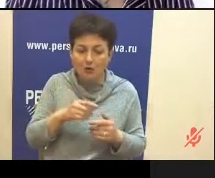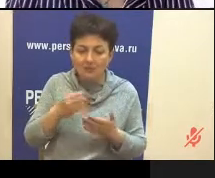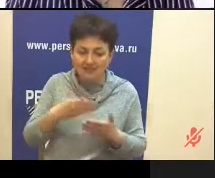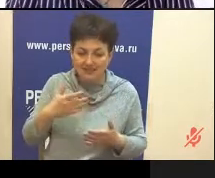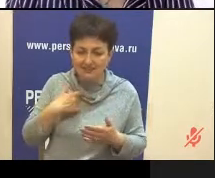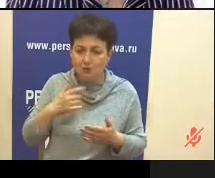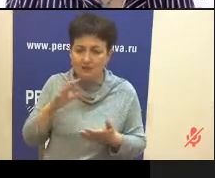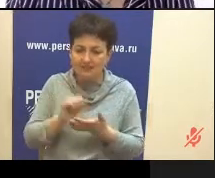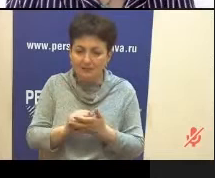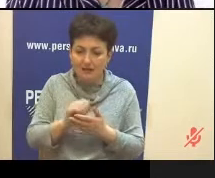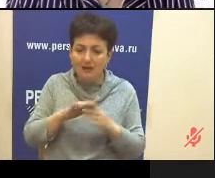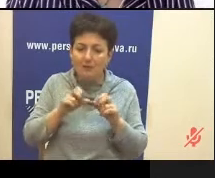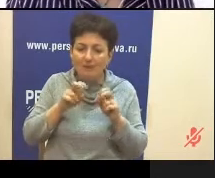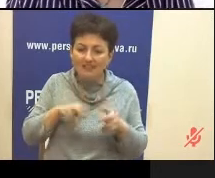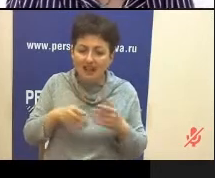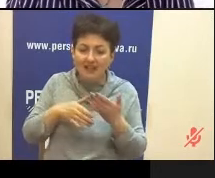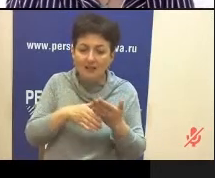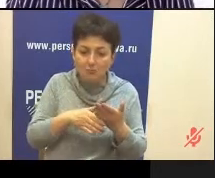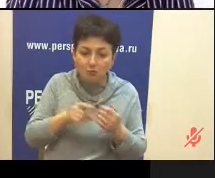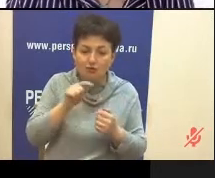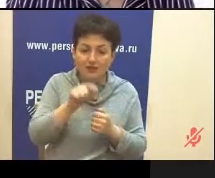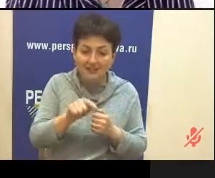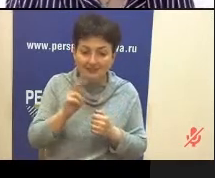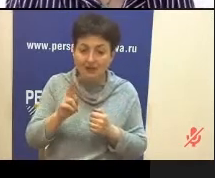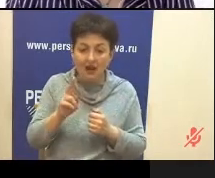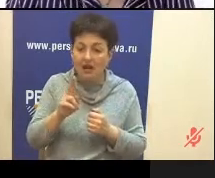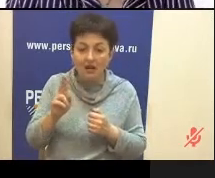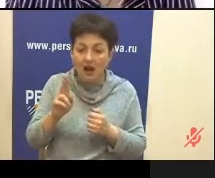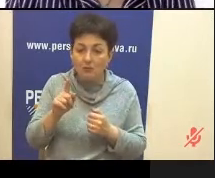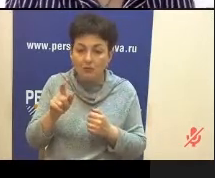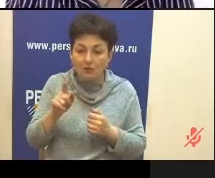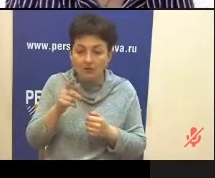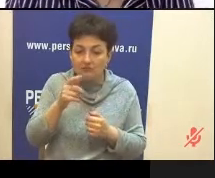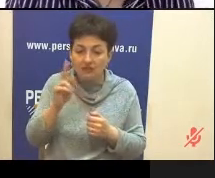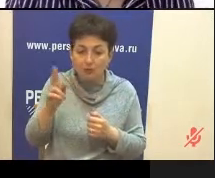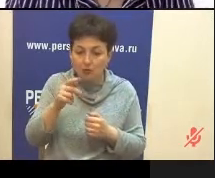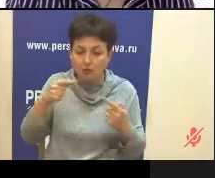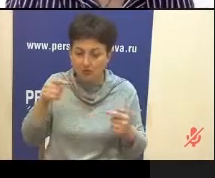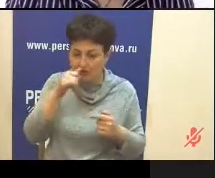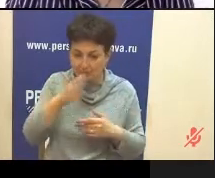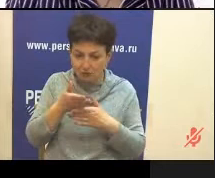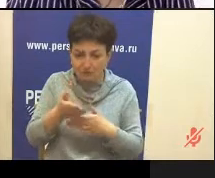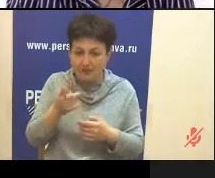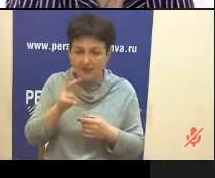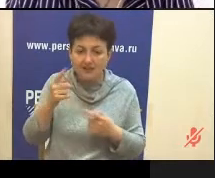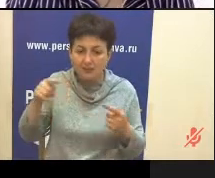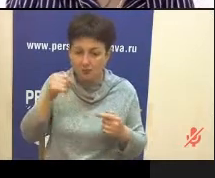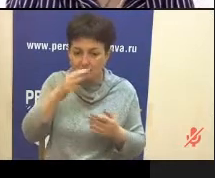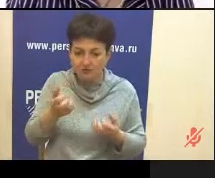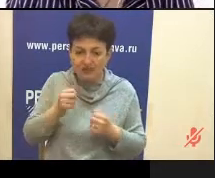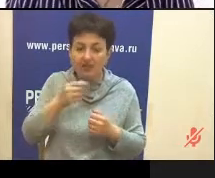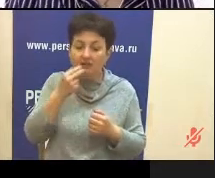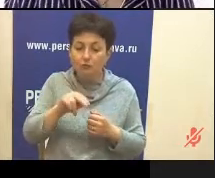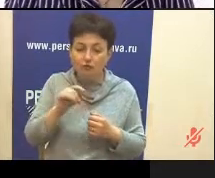мы занимаемся профессиональной помощью тем, кому никто не умеет помогать, никто другой не сможет за это взяться и сделать это лучше,